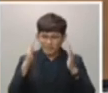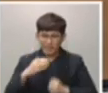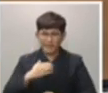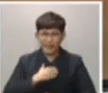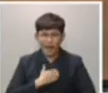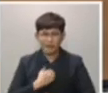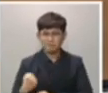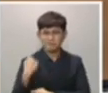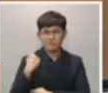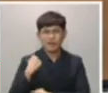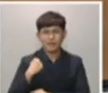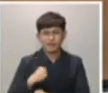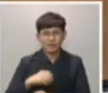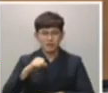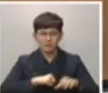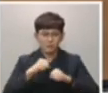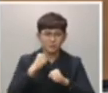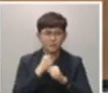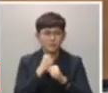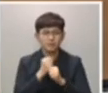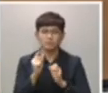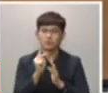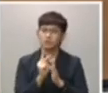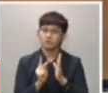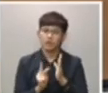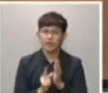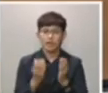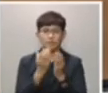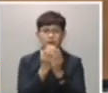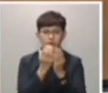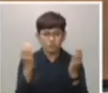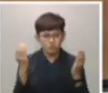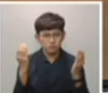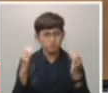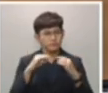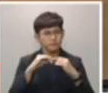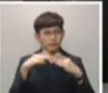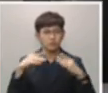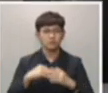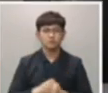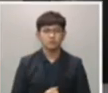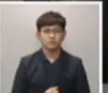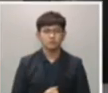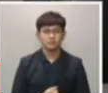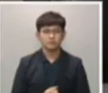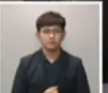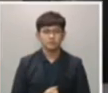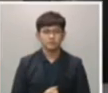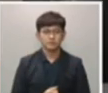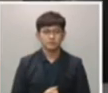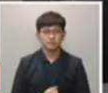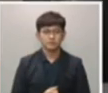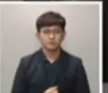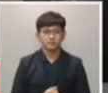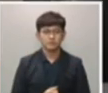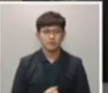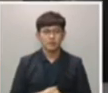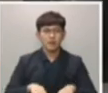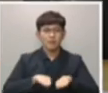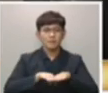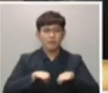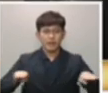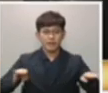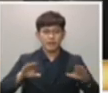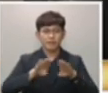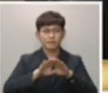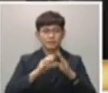ช้อำนาจขัดต่อบทบัญญัติแห่งรัฐธรรมนูญหรือกฎหมาย ฝ่าฝืนหรือไม่ปฏิบัติตามมาตรฐานทางจริยธรร